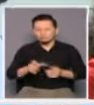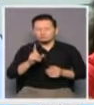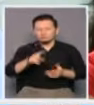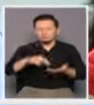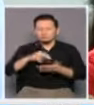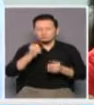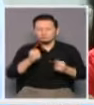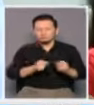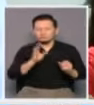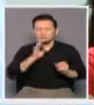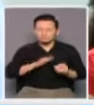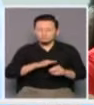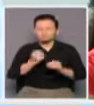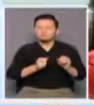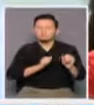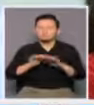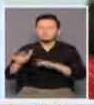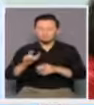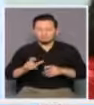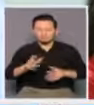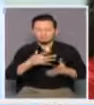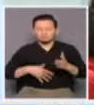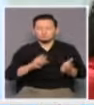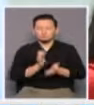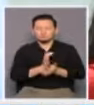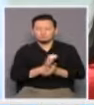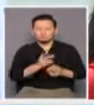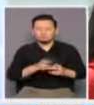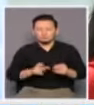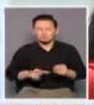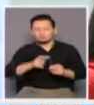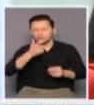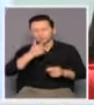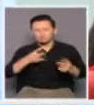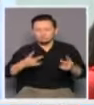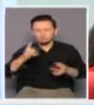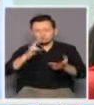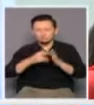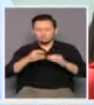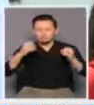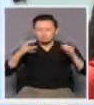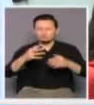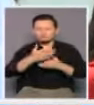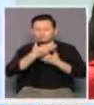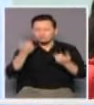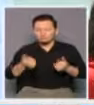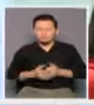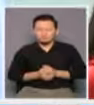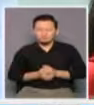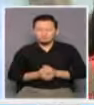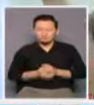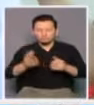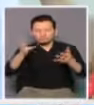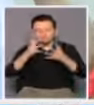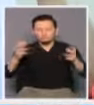Машина кетіп бара шашып кетеді балдарға. А мына жолды салғанда қасына соны қарастырған дұрыс. Освещение жоқ. Тастай